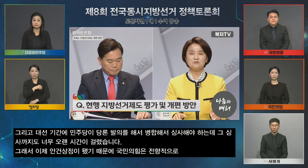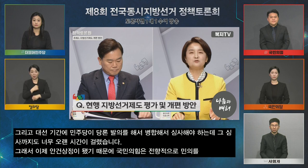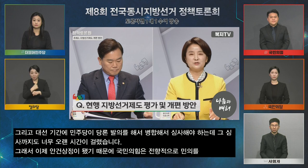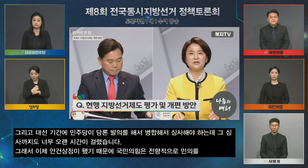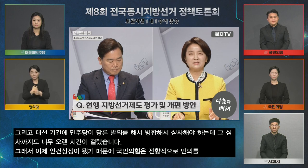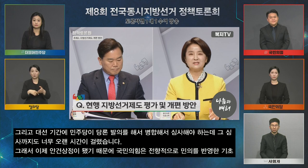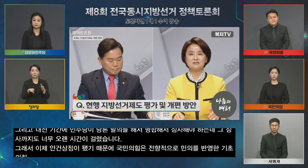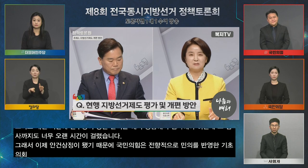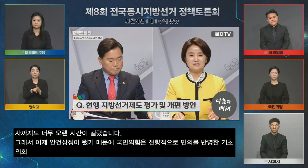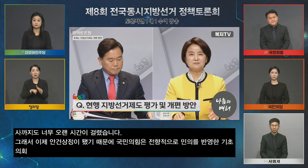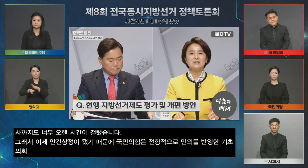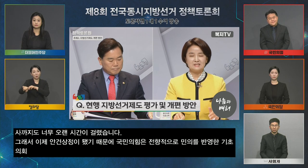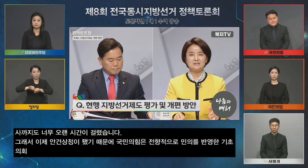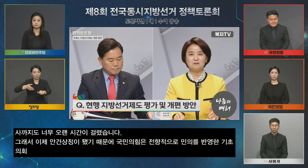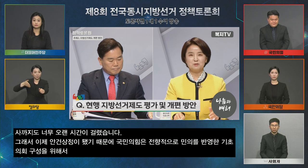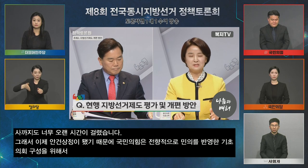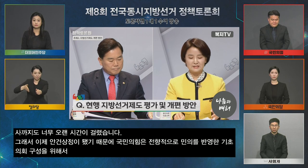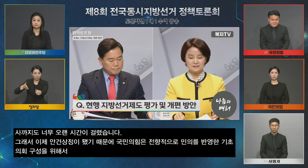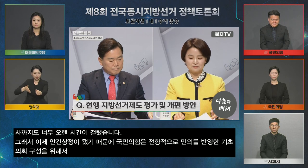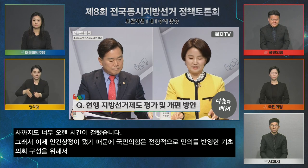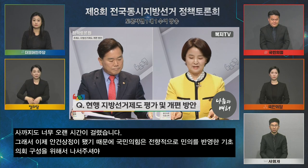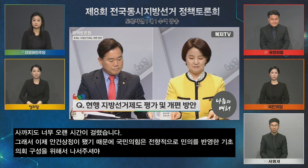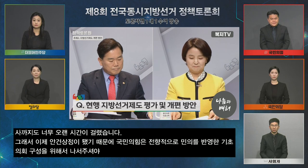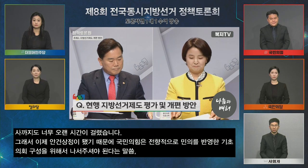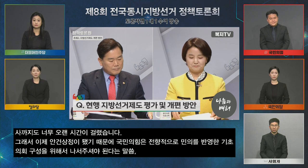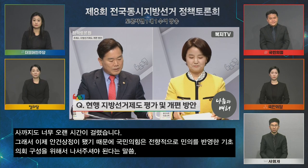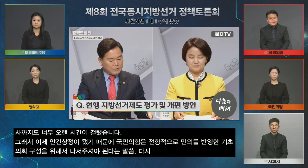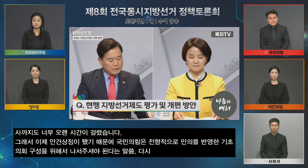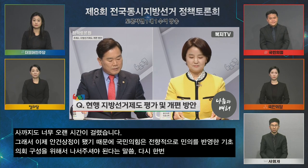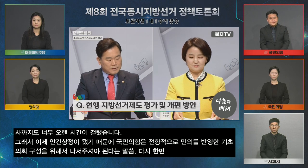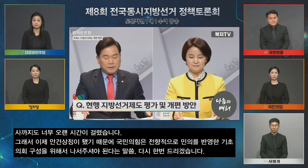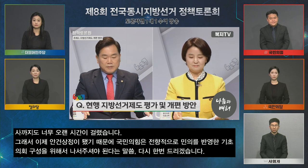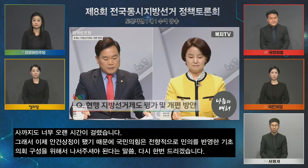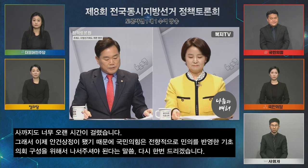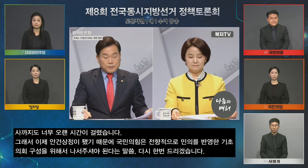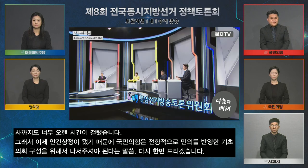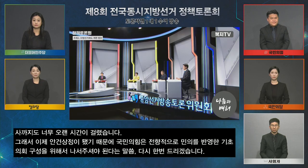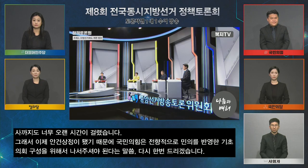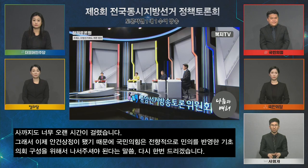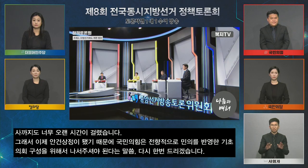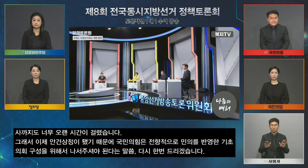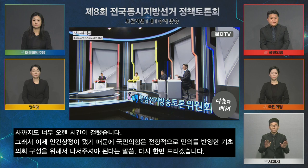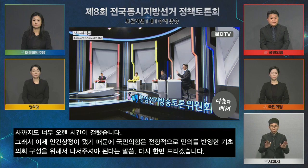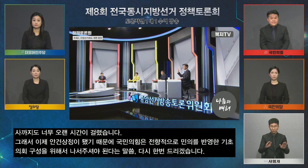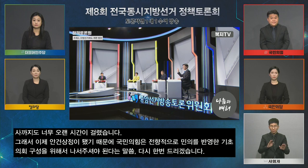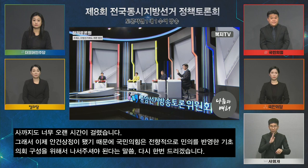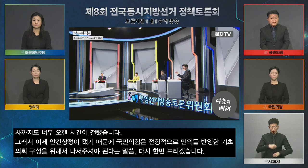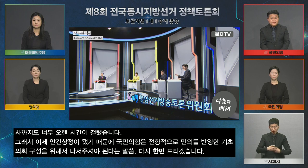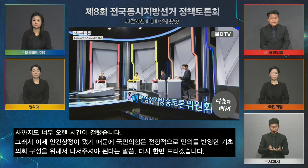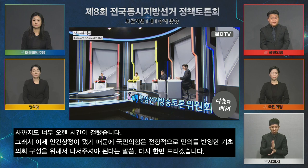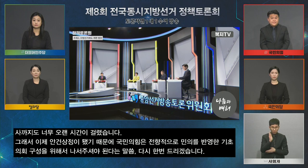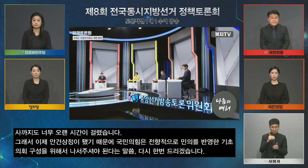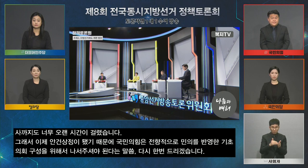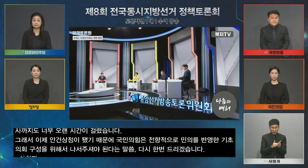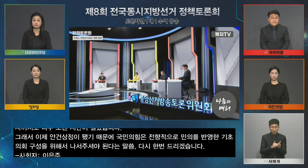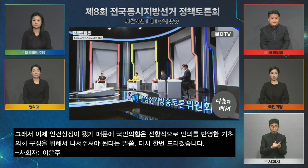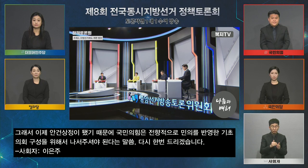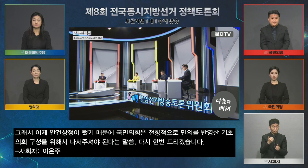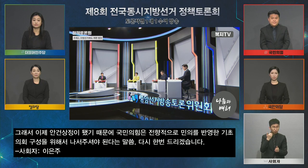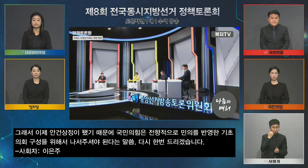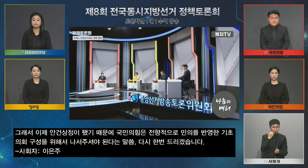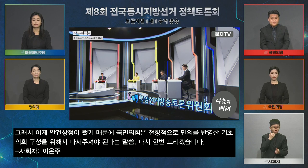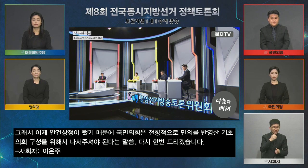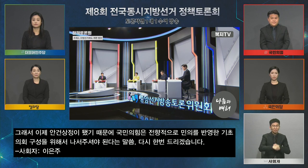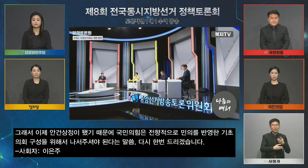나서주셔야 된다는 말씀 다시 한번 드리겠습니다. 네, 이은주 부대표에 이어서 이해식 의원